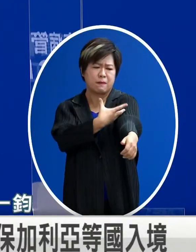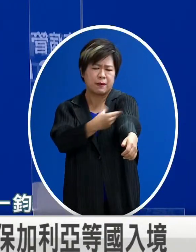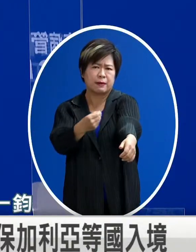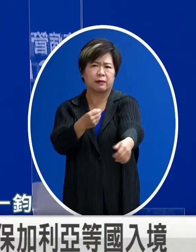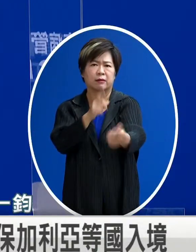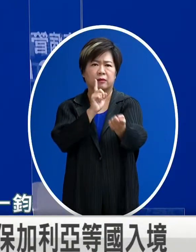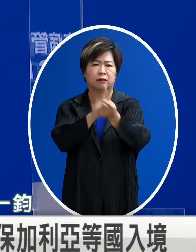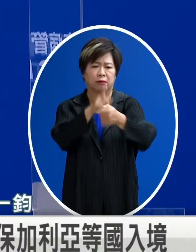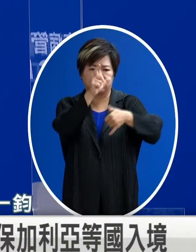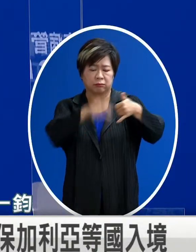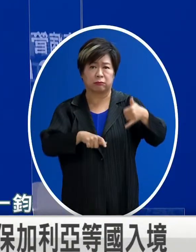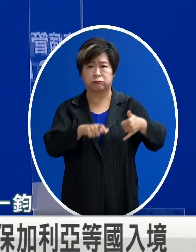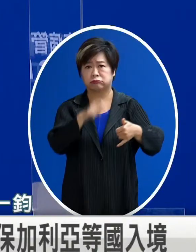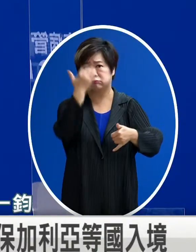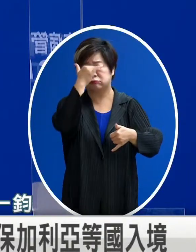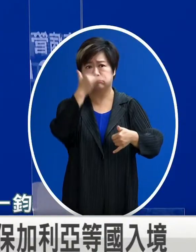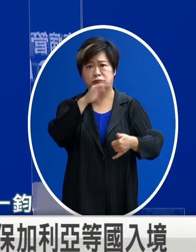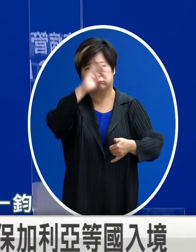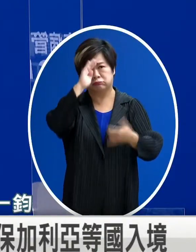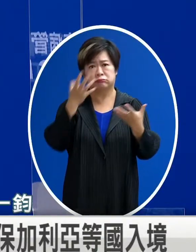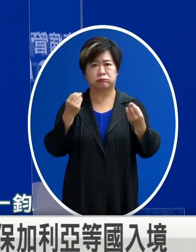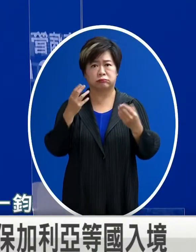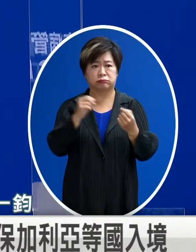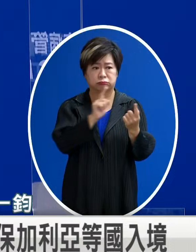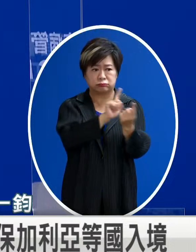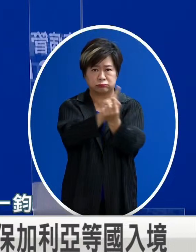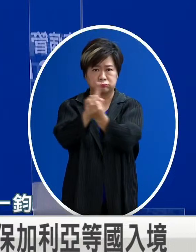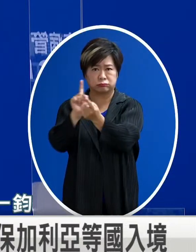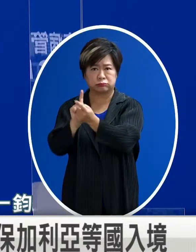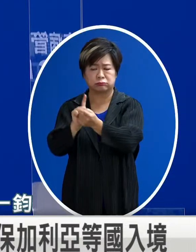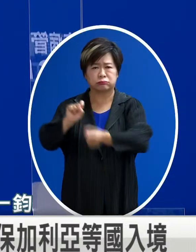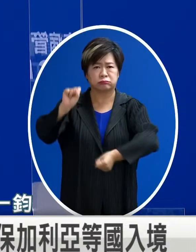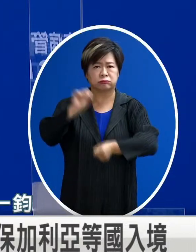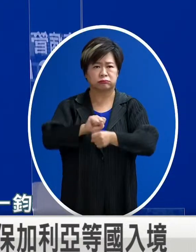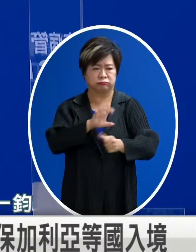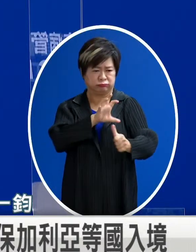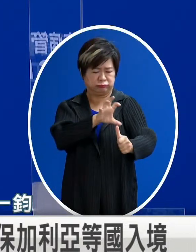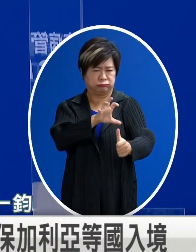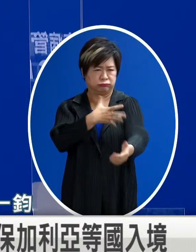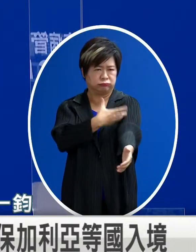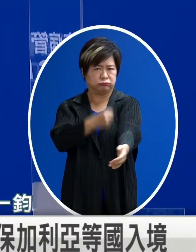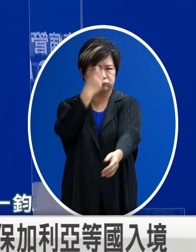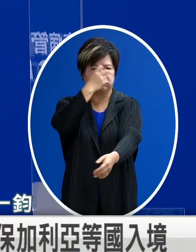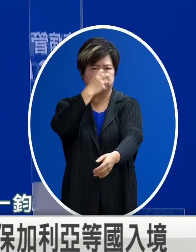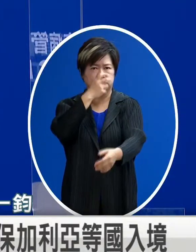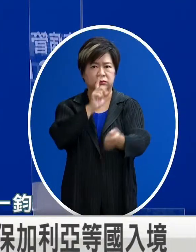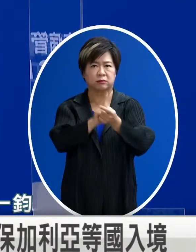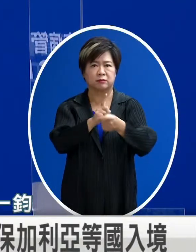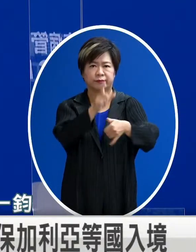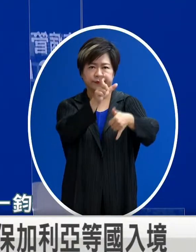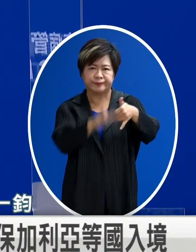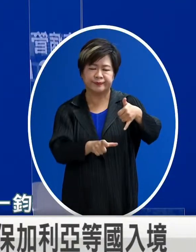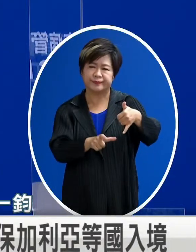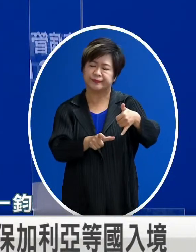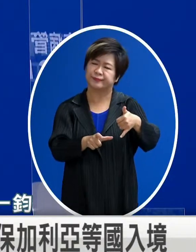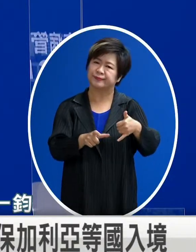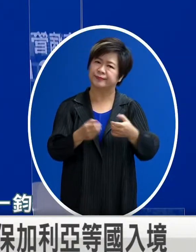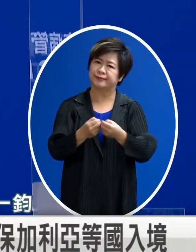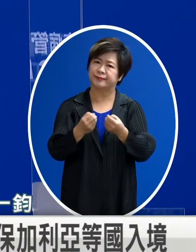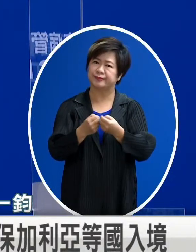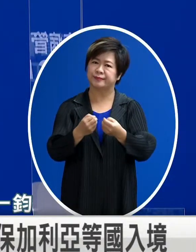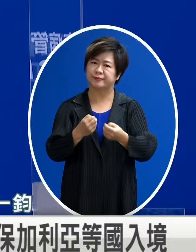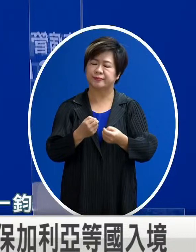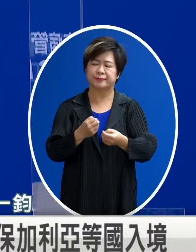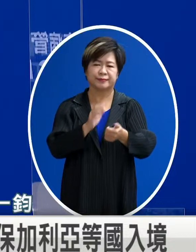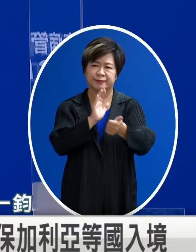的个案来这个个案的接触者来讲的话，多做这一个检验对他本身目前的状况并没有什么实质